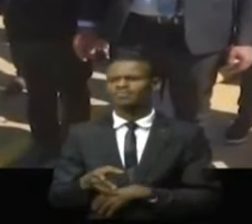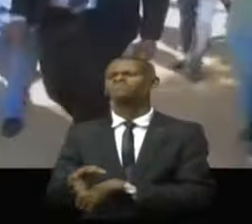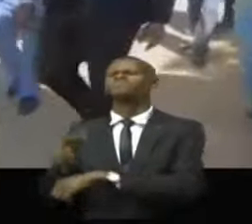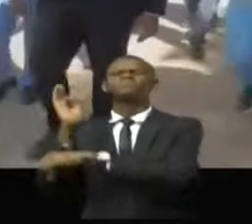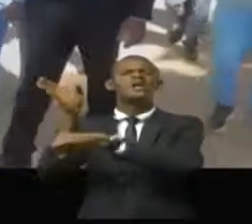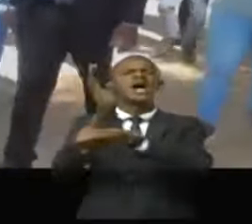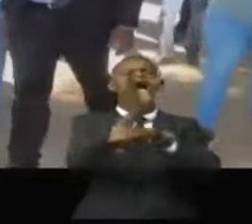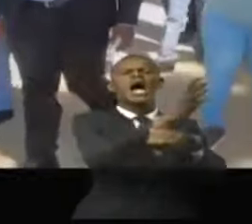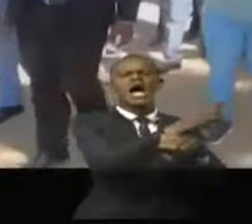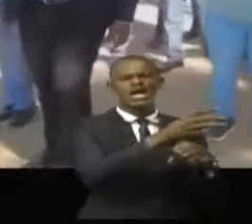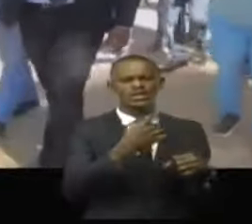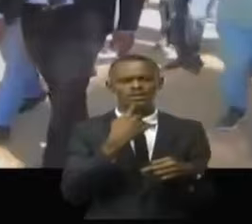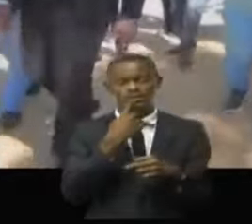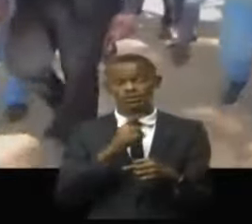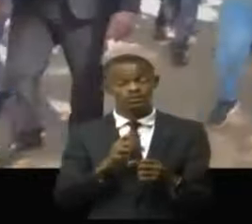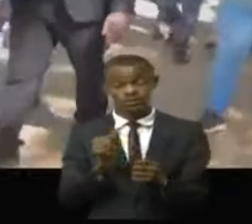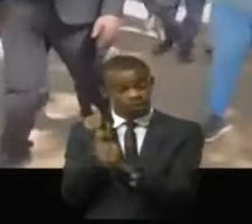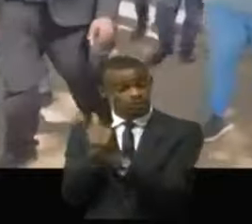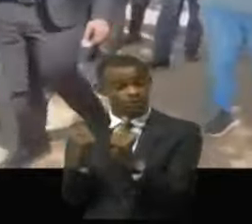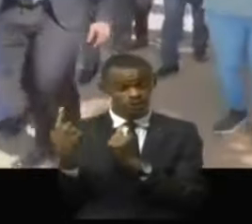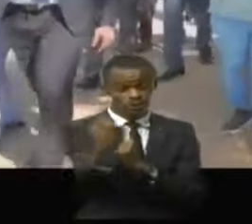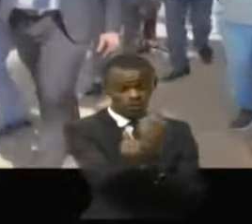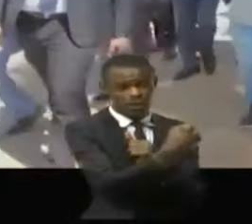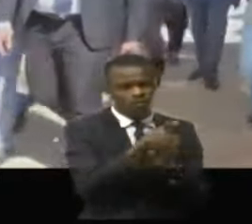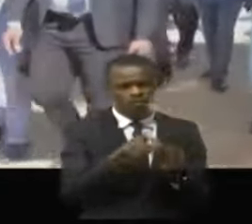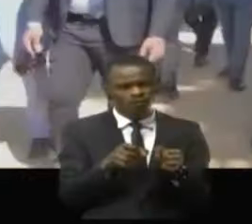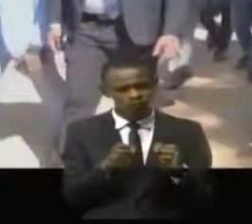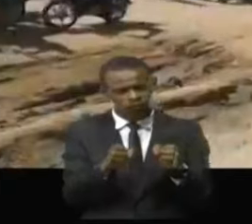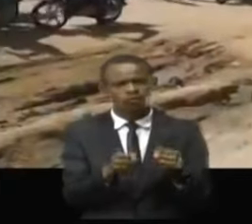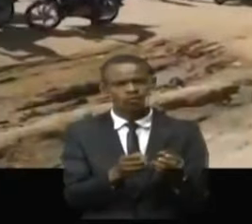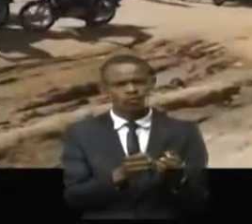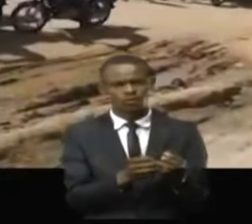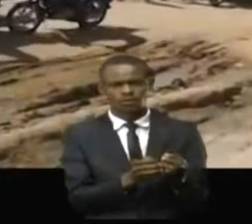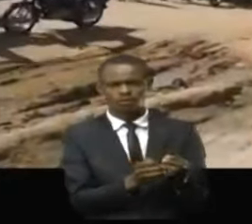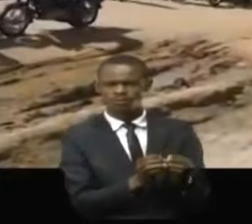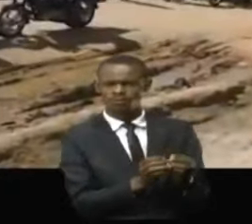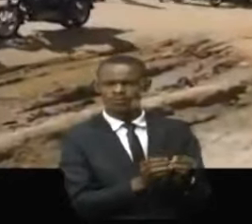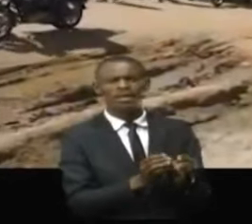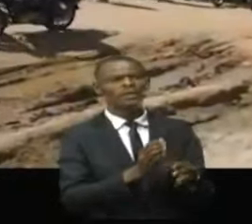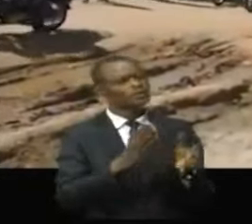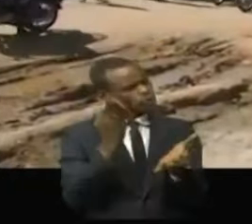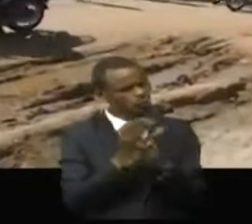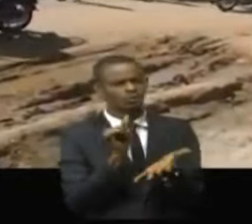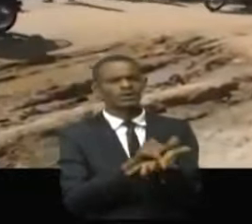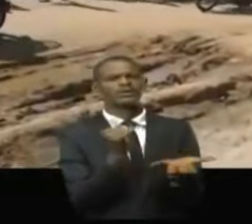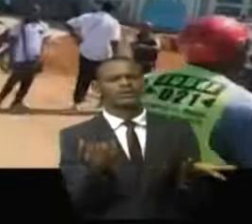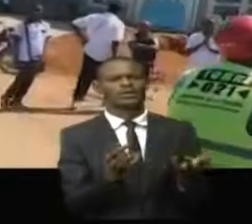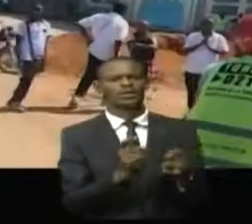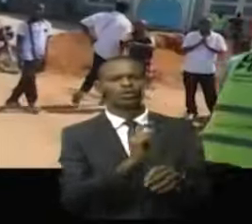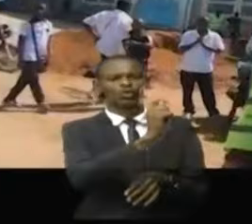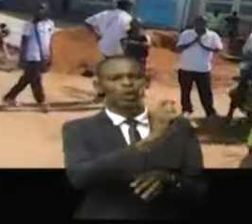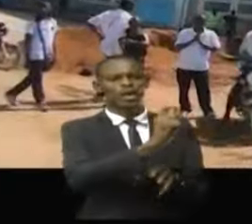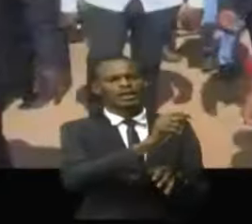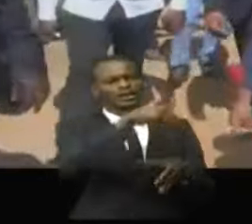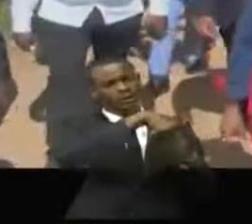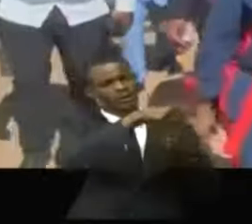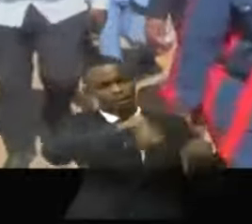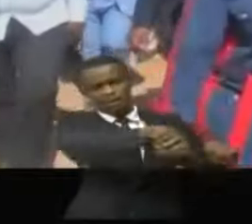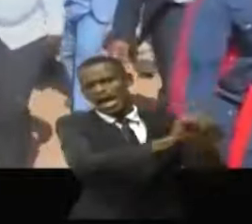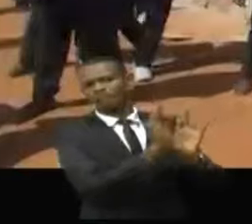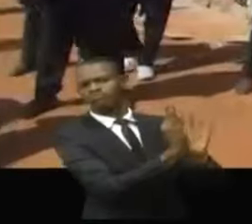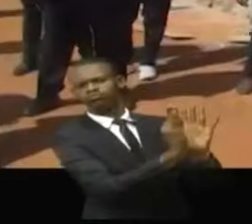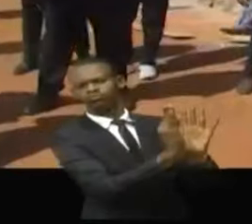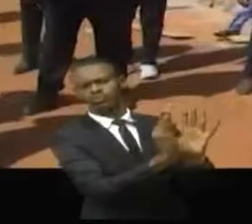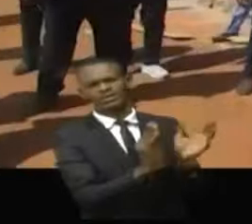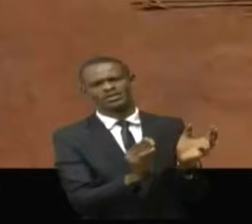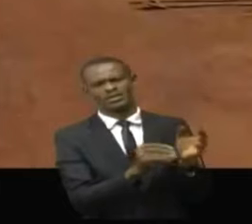septique avant de subir la rigueur de la loi. Juste après, le cortège se forme, direction boulevard d'Espagne jusqu'au